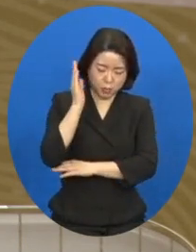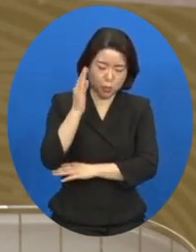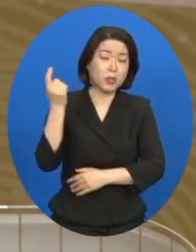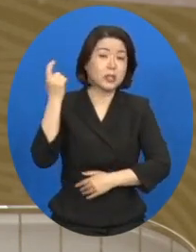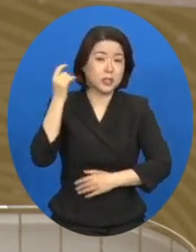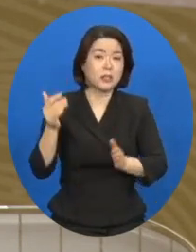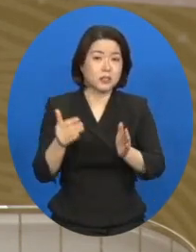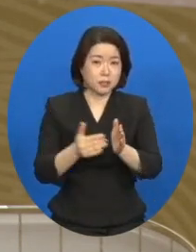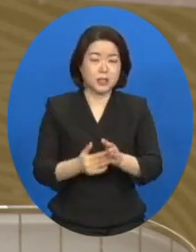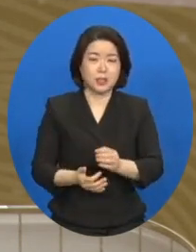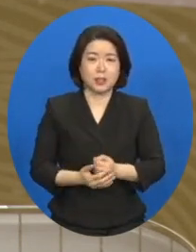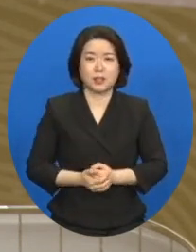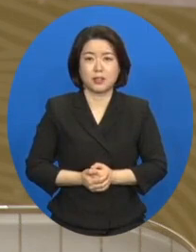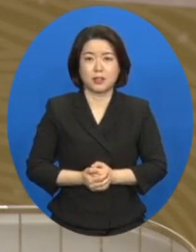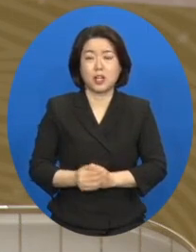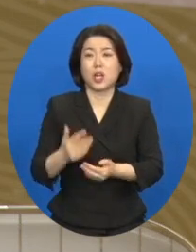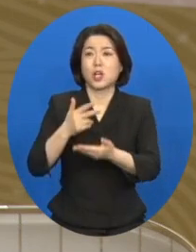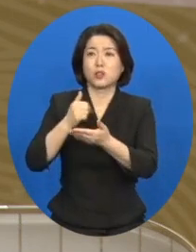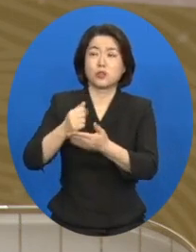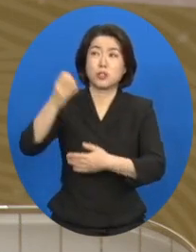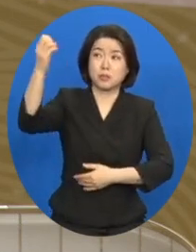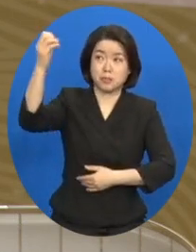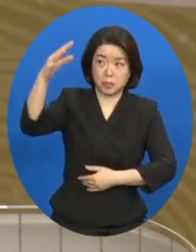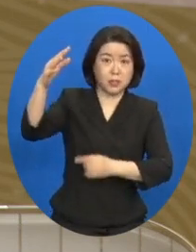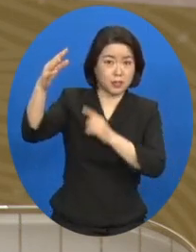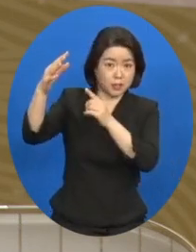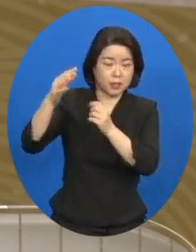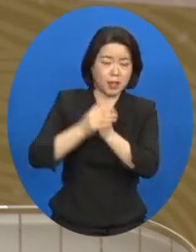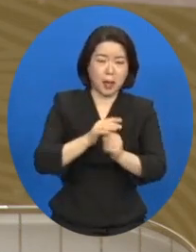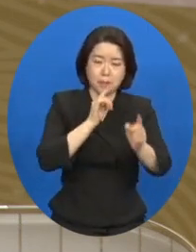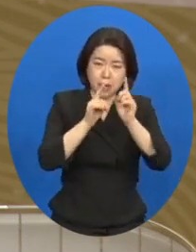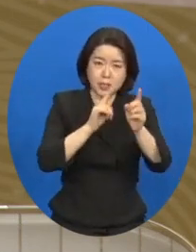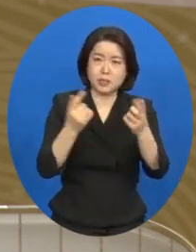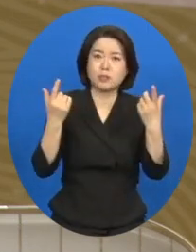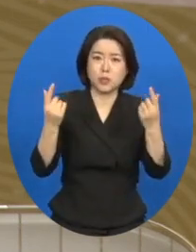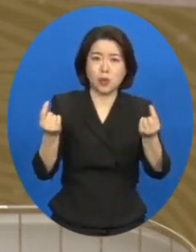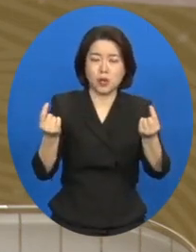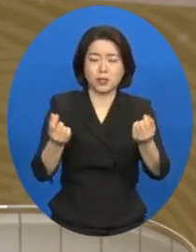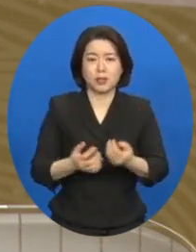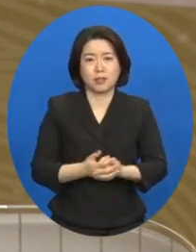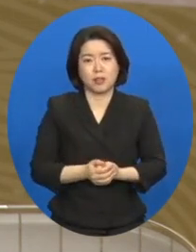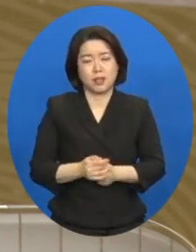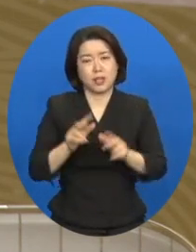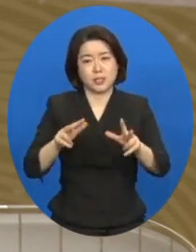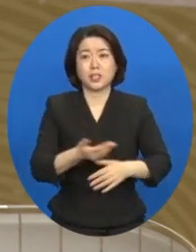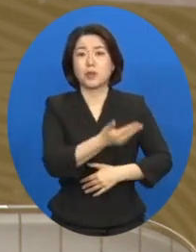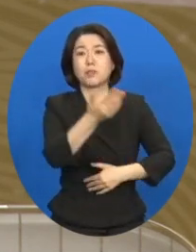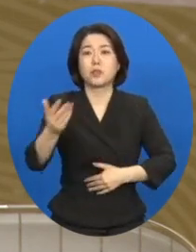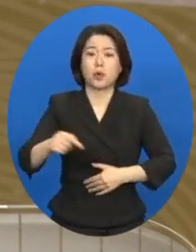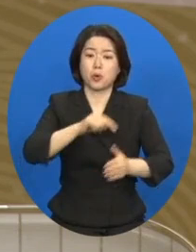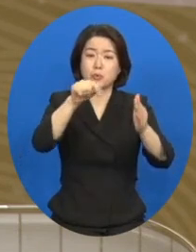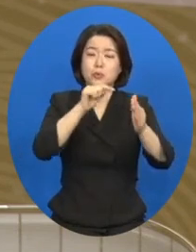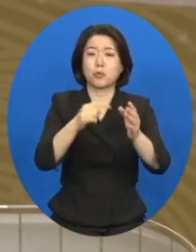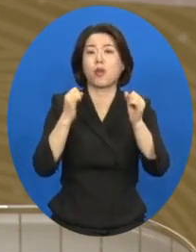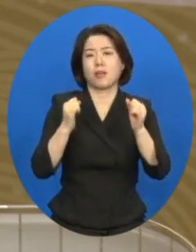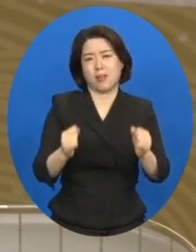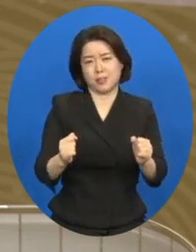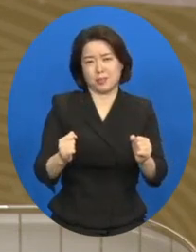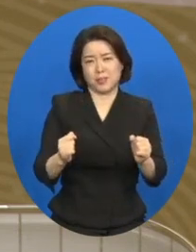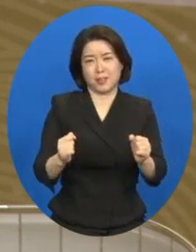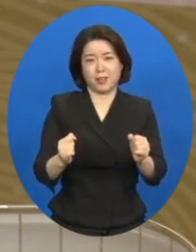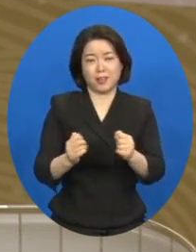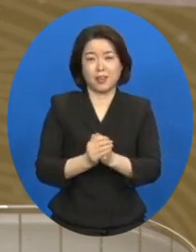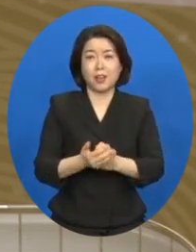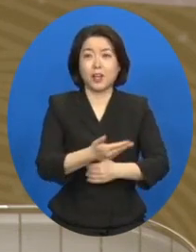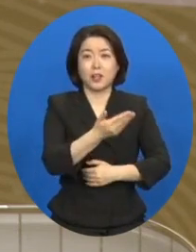들으셨어요. 주님은 빛이다, 말씀이다. 지금 여러분 가운데 계세요.